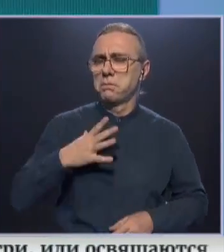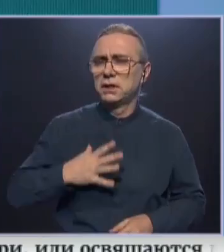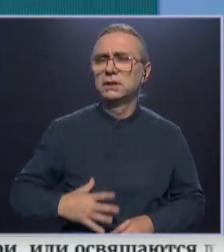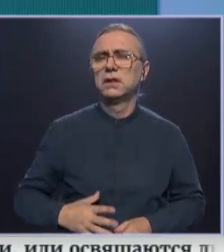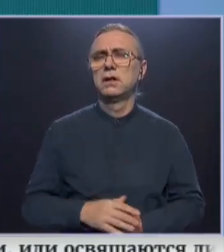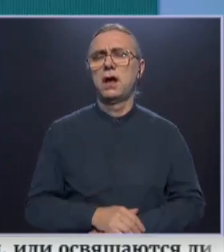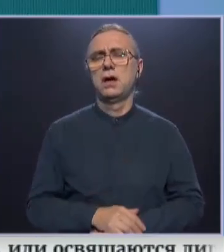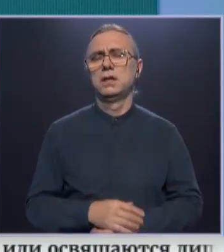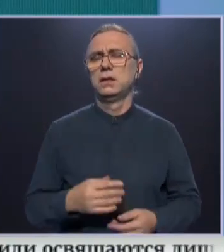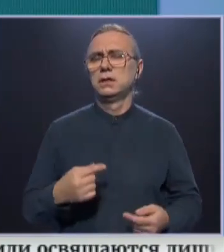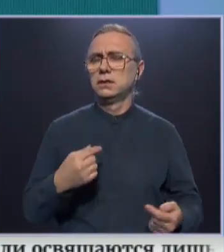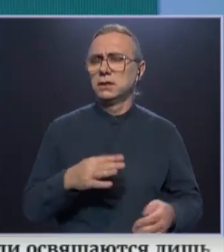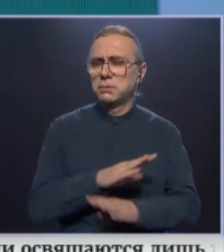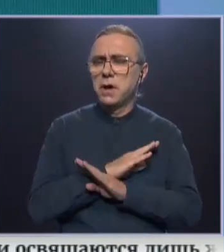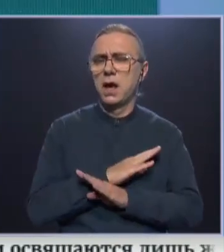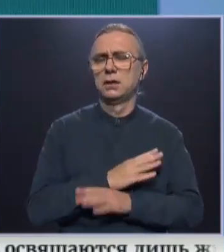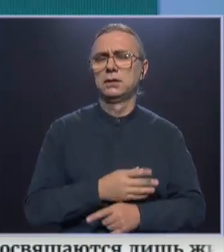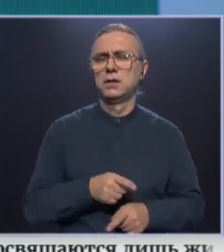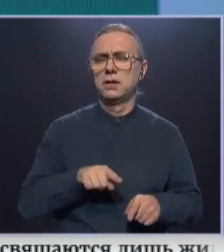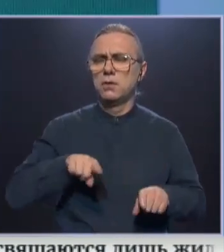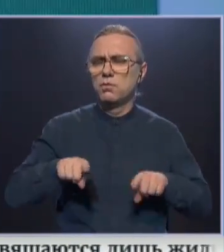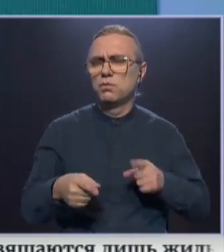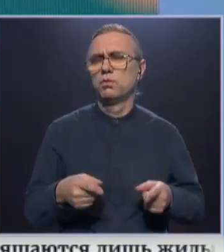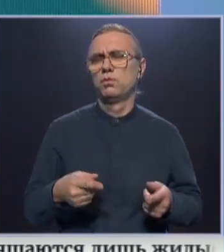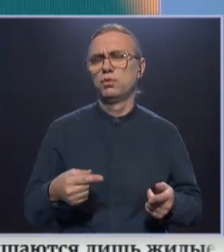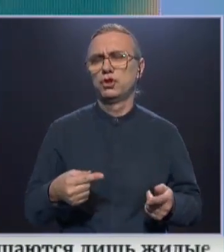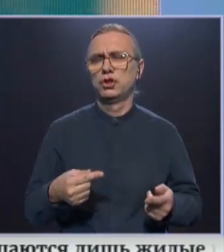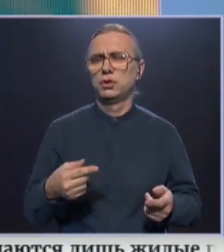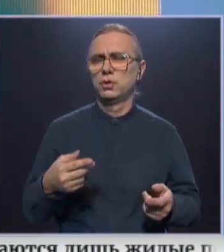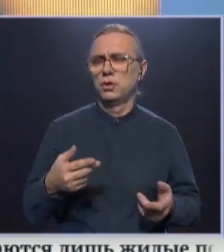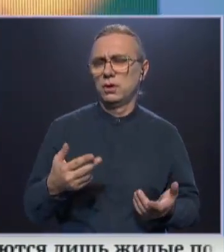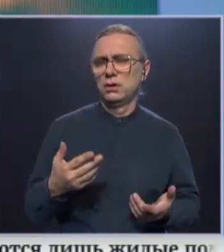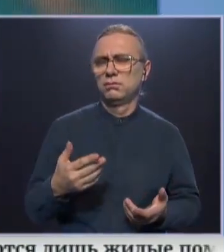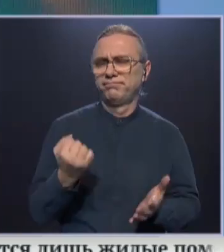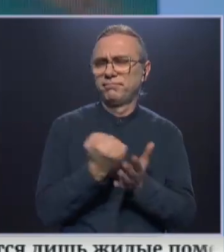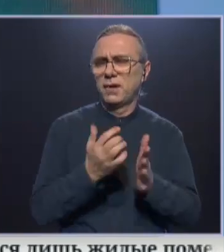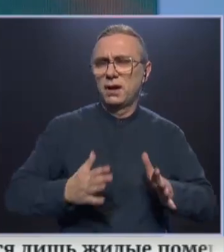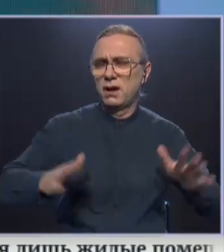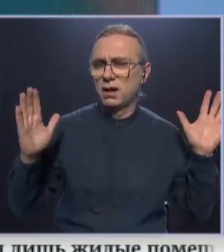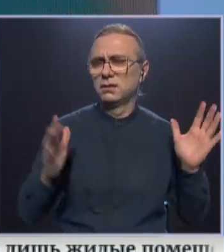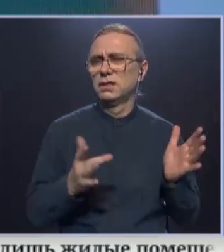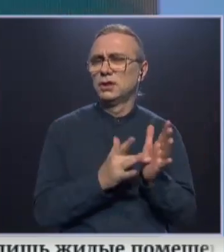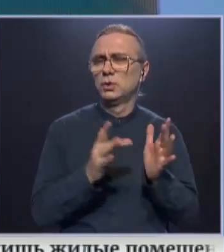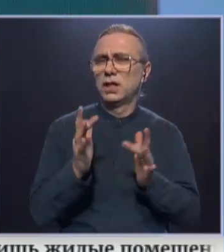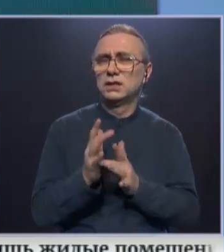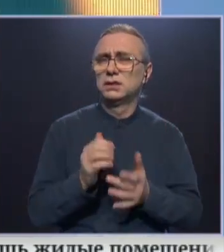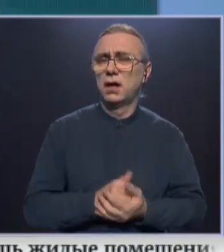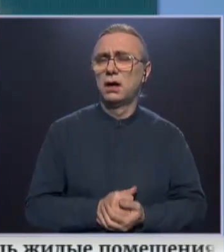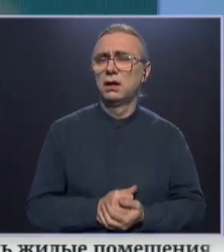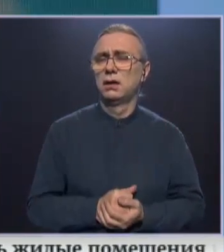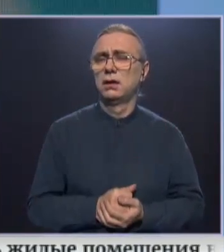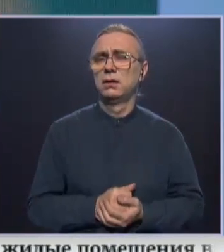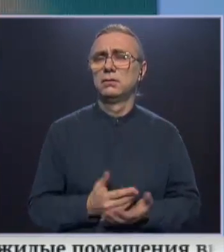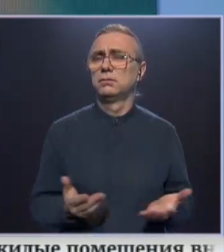смерть, мученическую казнь на кресте своего возлюбленного сына, Господа нашего Иисуса Христа. И мы ничего